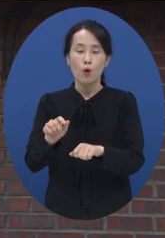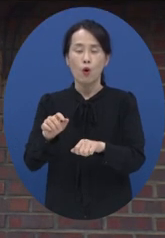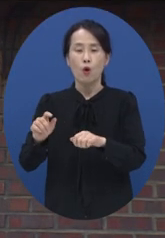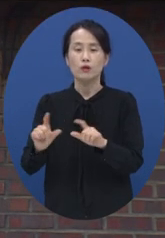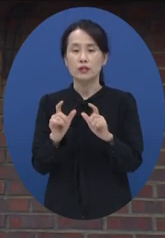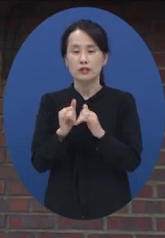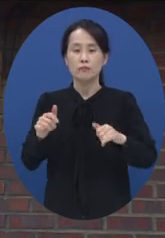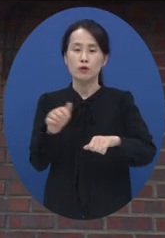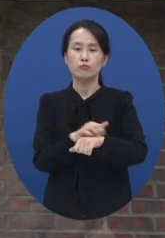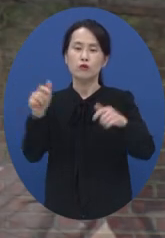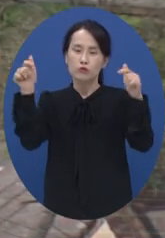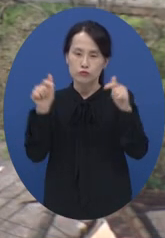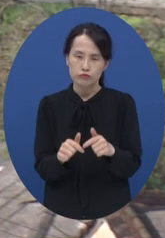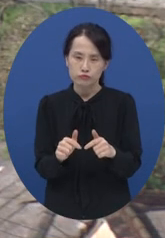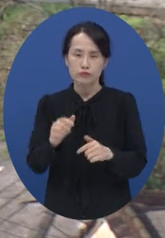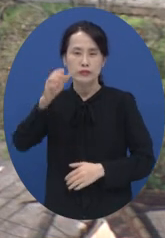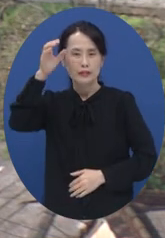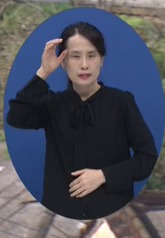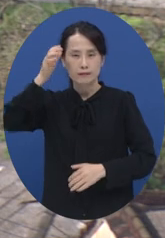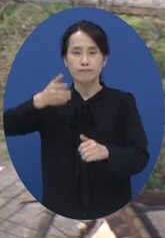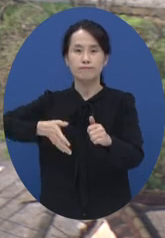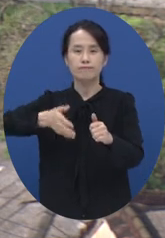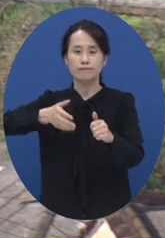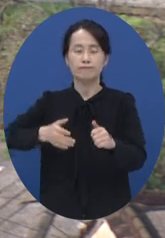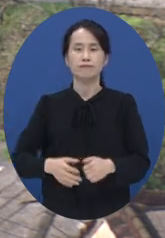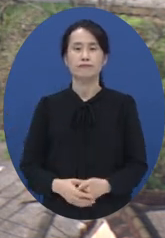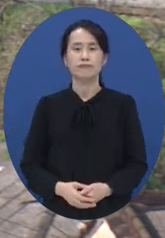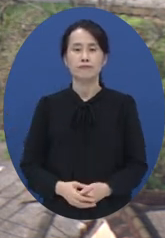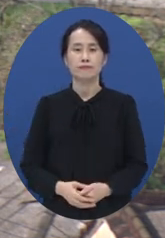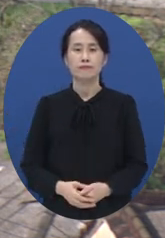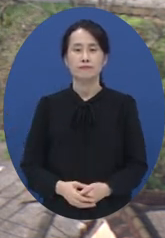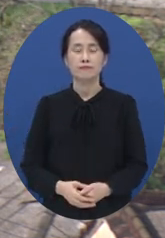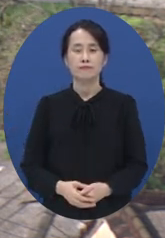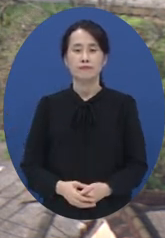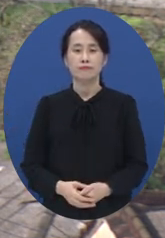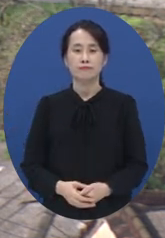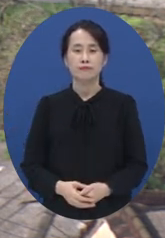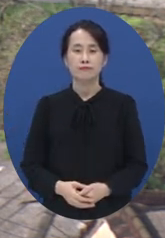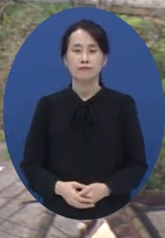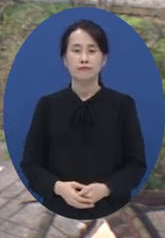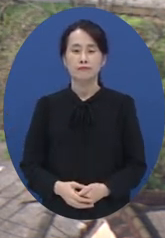수애 나가 전망입니다 현기 슈 tv 최창수 입니다